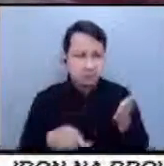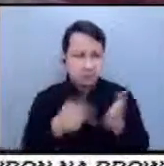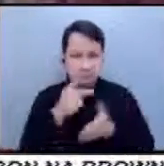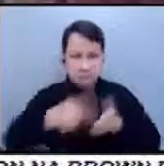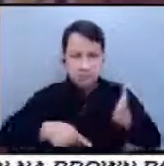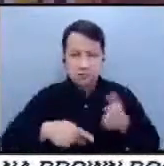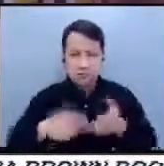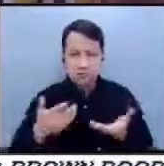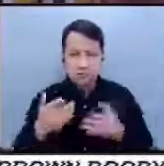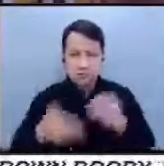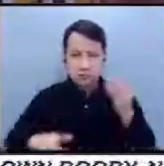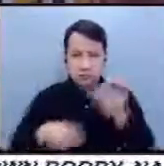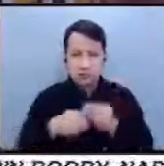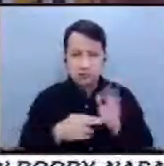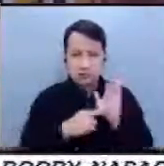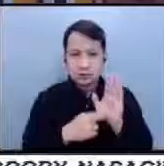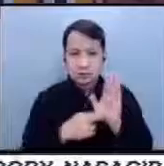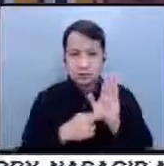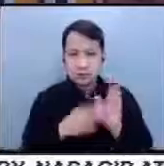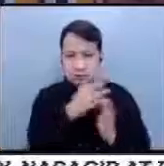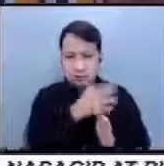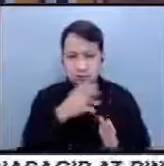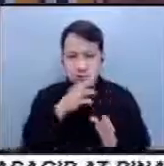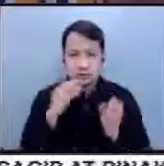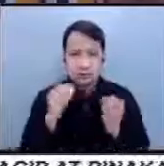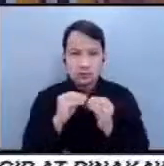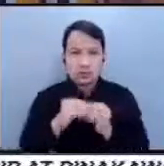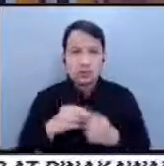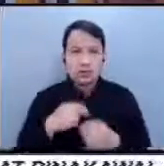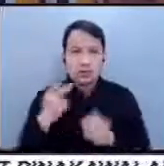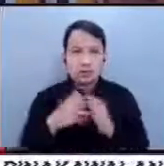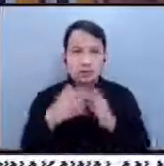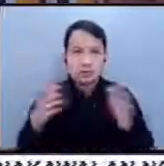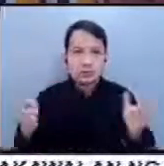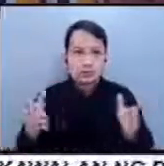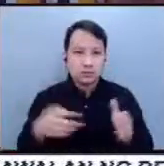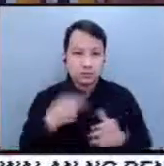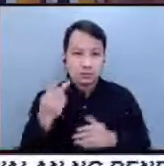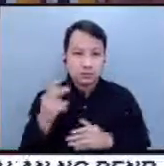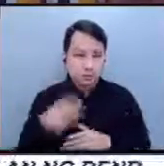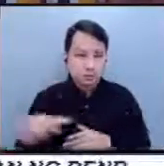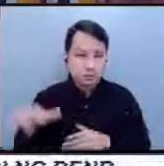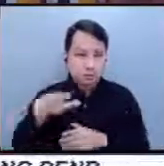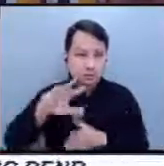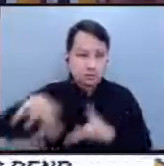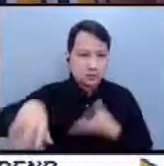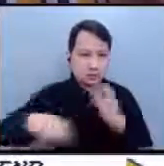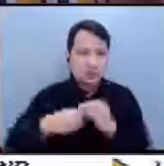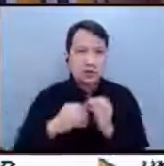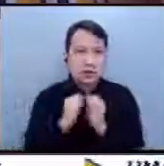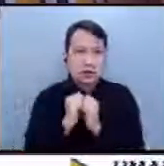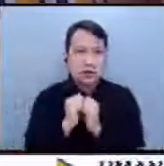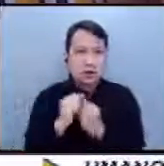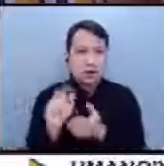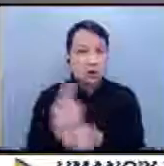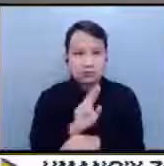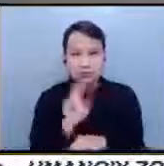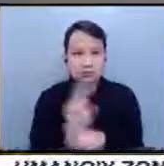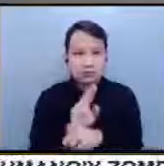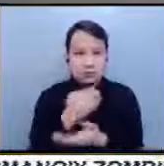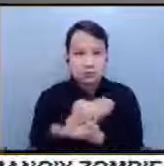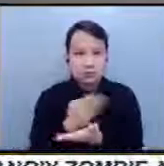yung representation ng magsasaka para mas malaki yung boses ng magsasaka pagdating sa paano gagastusin yung pondo para sa